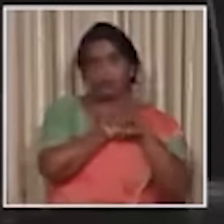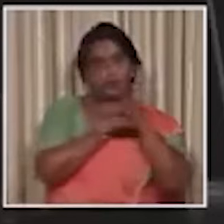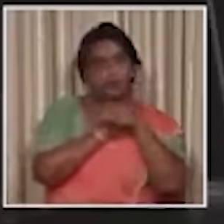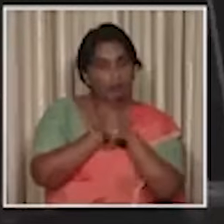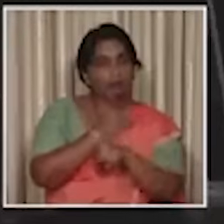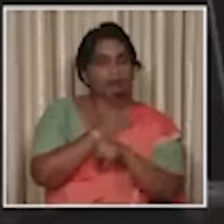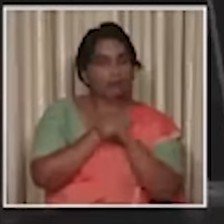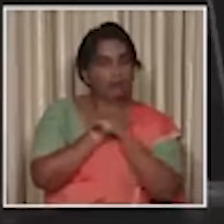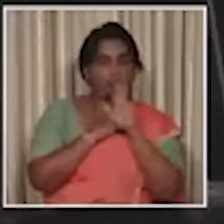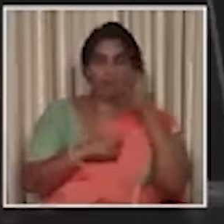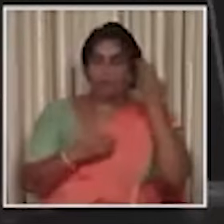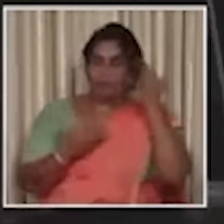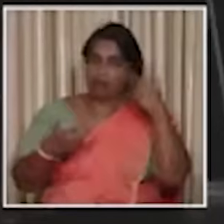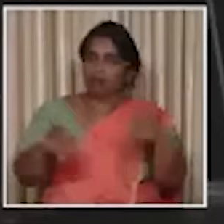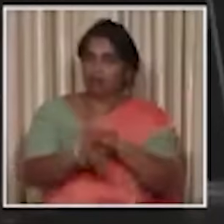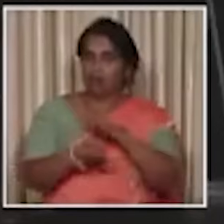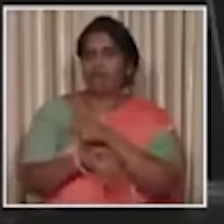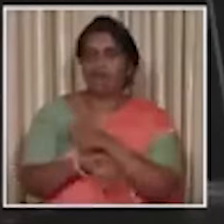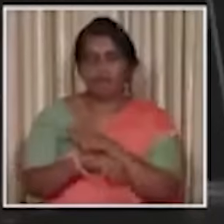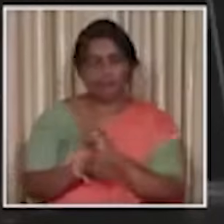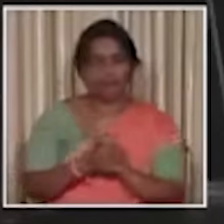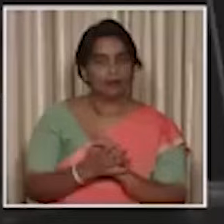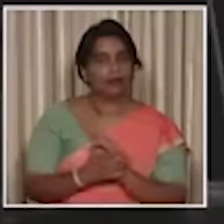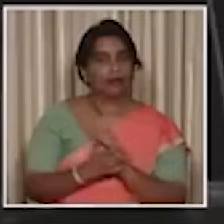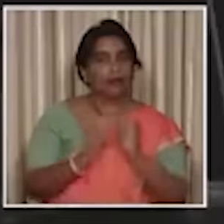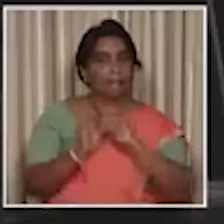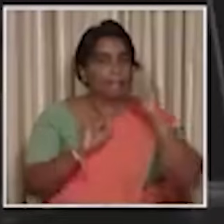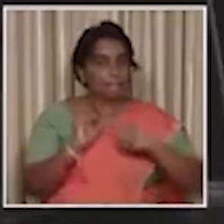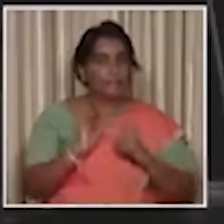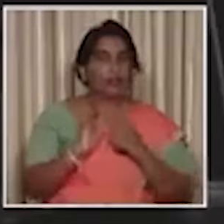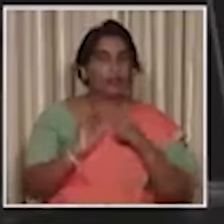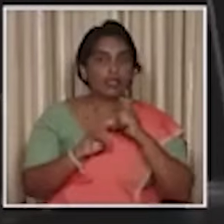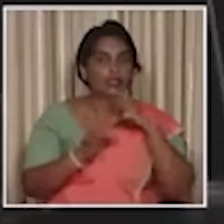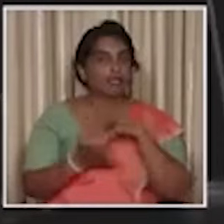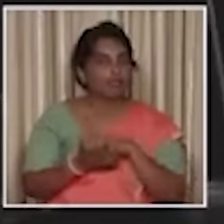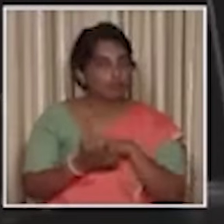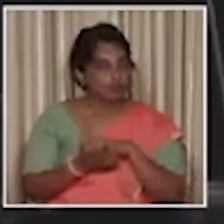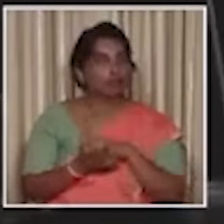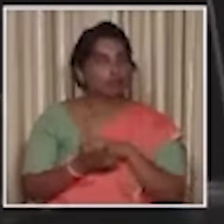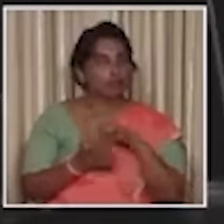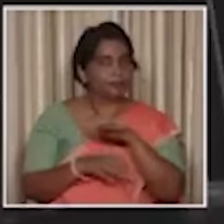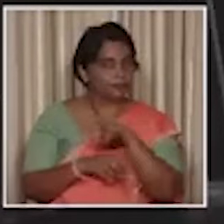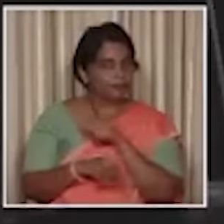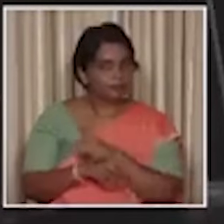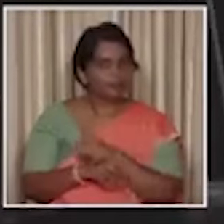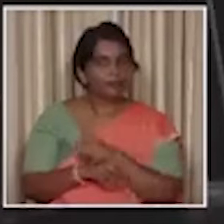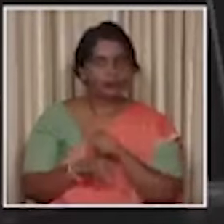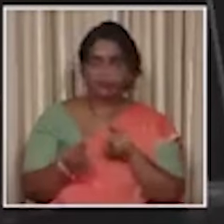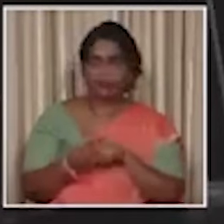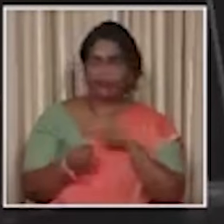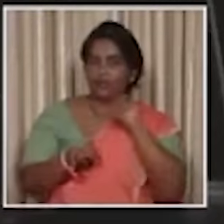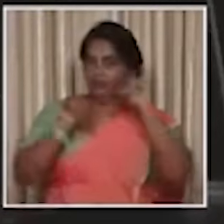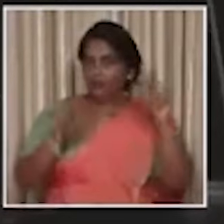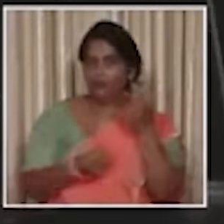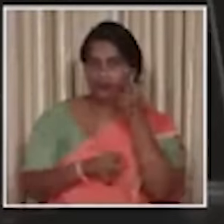வவுனியா ஈச்சங்குளம் துயிலும் இல்லம், மட்டக்கிழப்பு மாவட்டத்தில் உள்ள தாண்டியடி துயிலும் இல்லம் ஆகிய 12 மாவீரர் துயிலும் இல்லங்கள் இன்று வரை